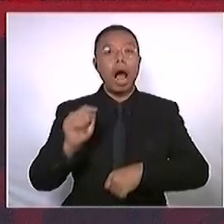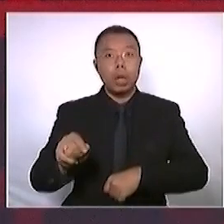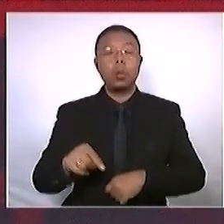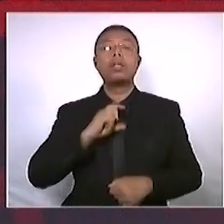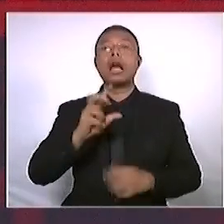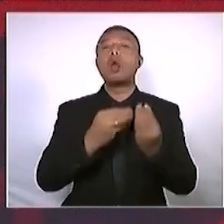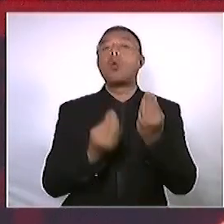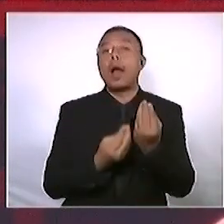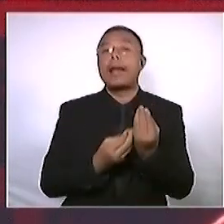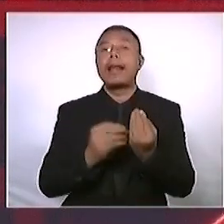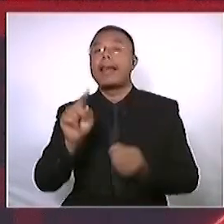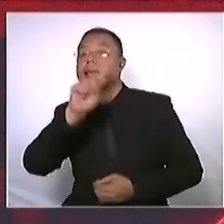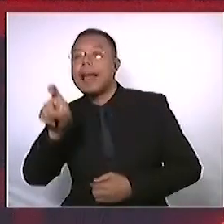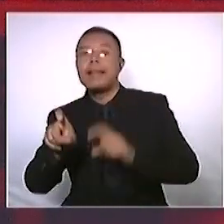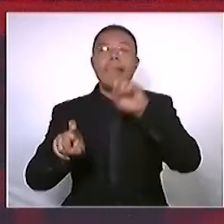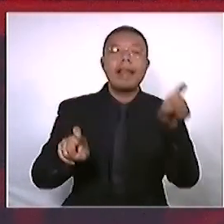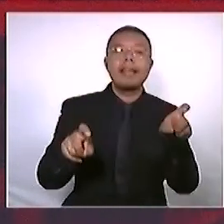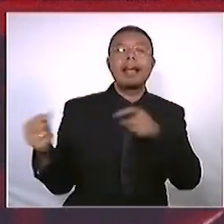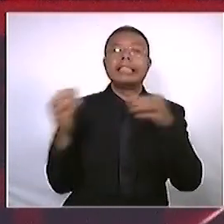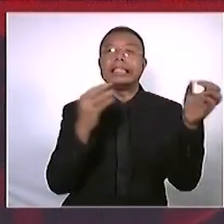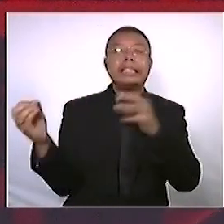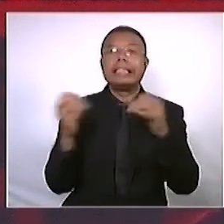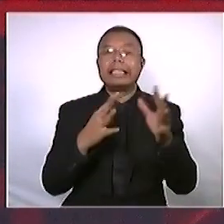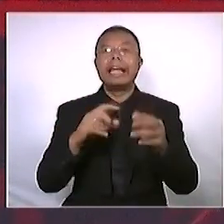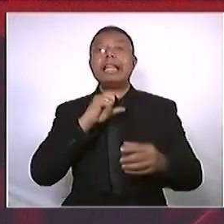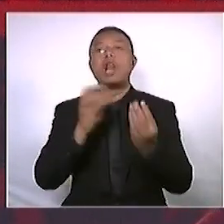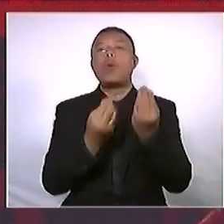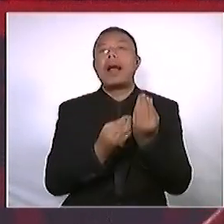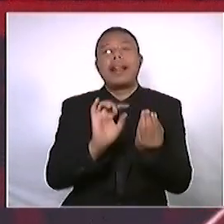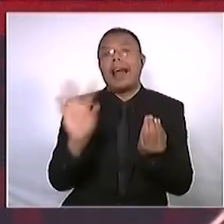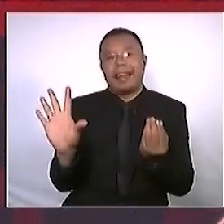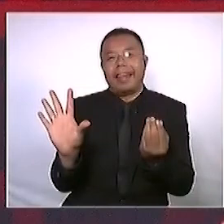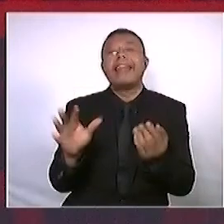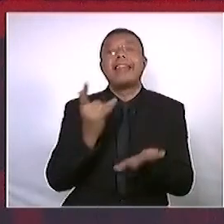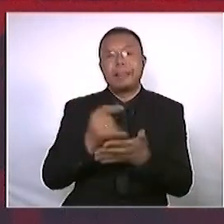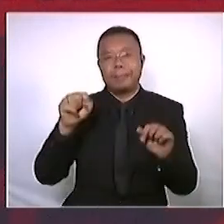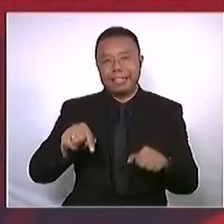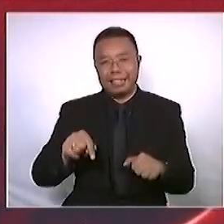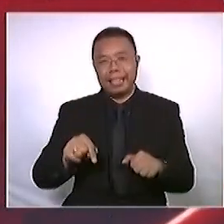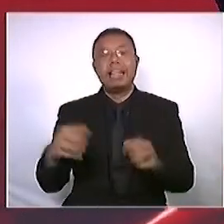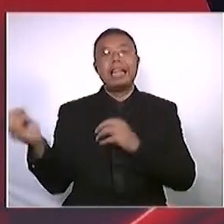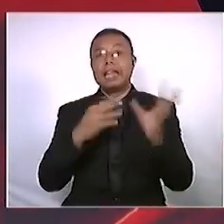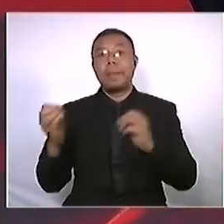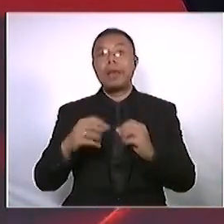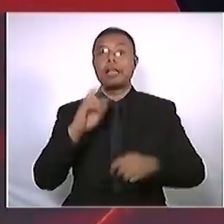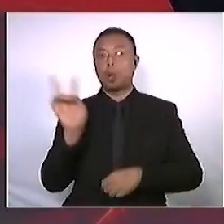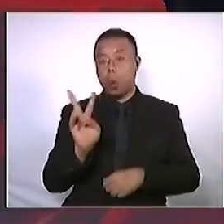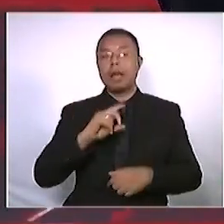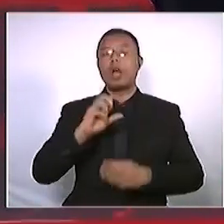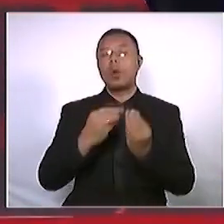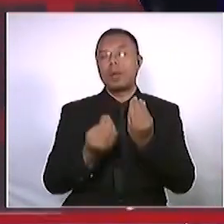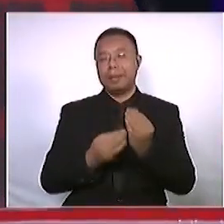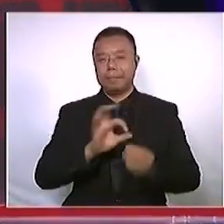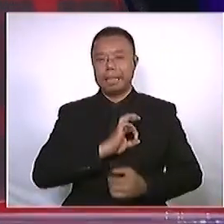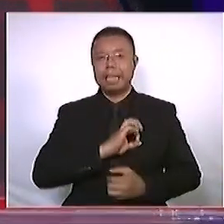calon wakil presiden bertanya dan berinteraksi dengan calon wakil presiden lainnya Tetaplah bersama kami di debat kedua calon